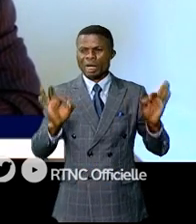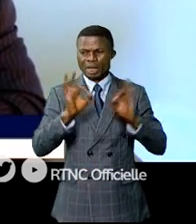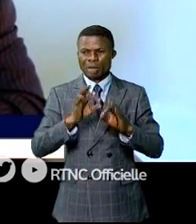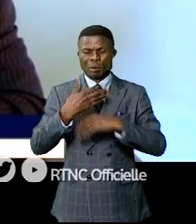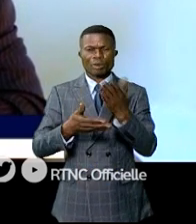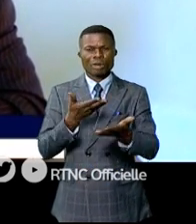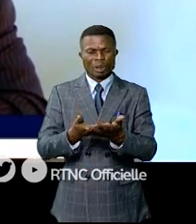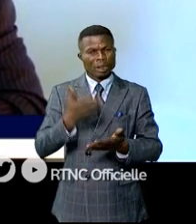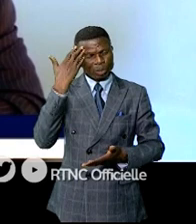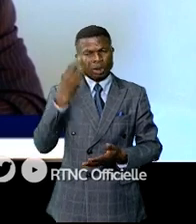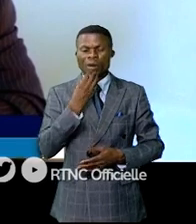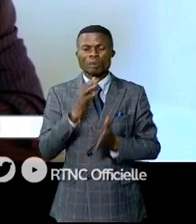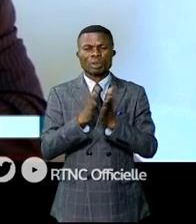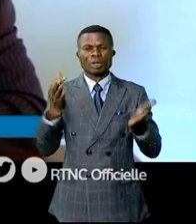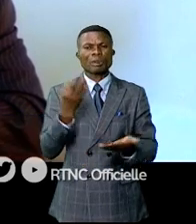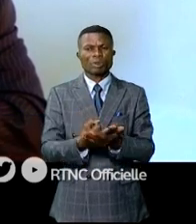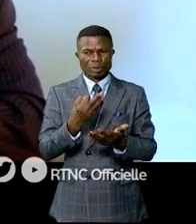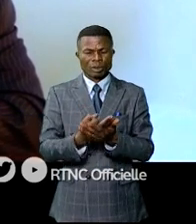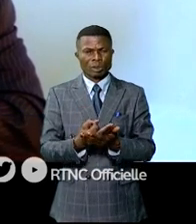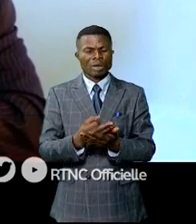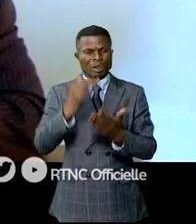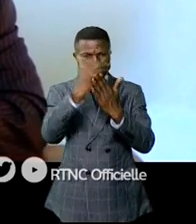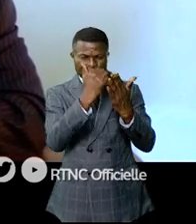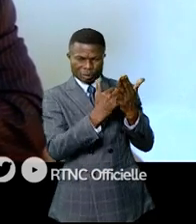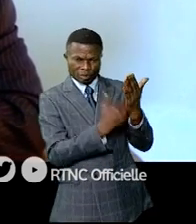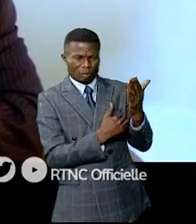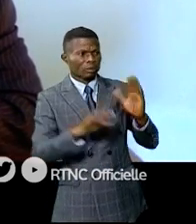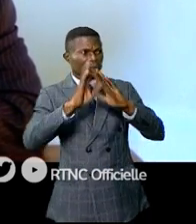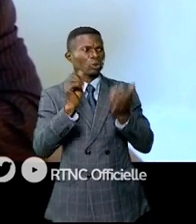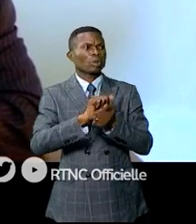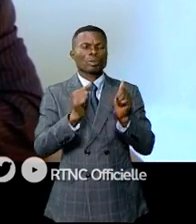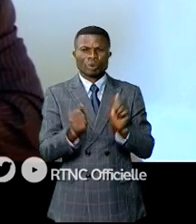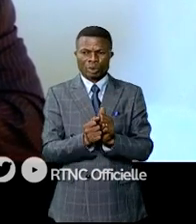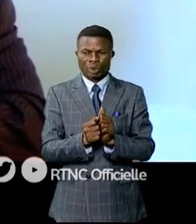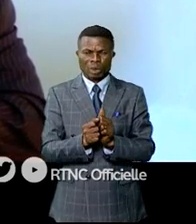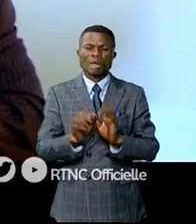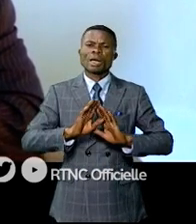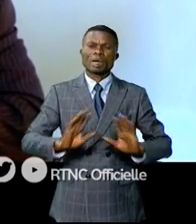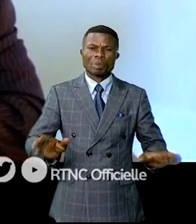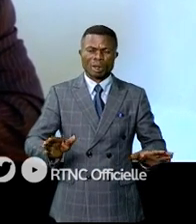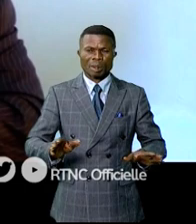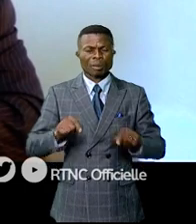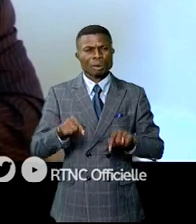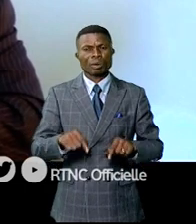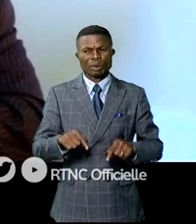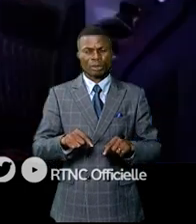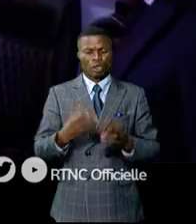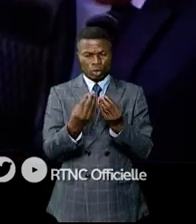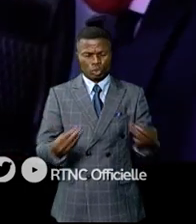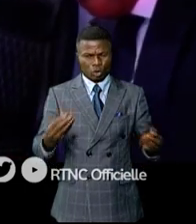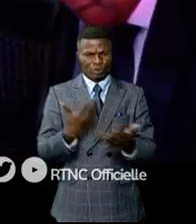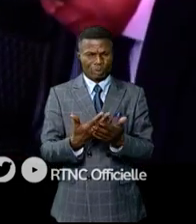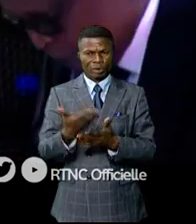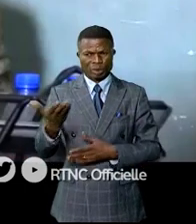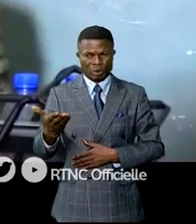fait. Je pense que l'inspection générale des finances a identifié tous les problèmes qui méritent maintenant de trouver des